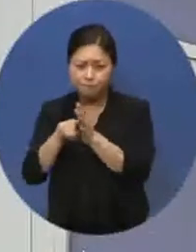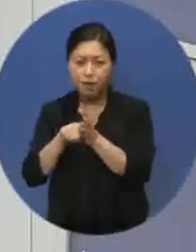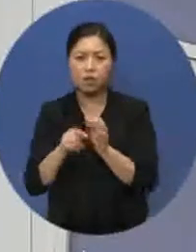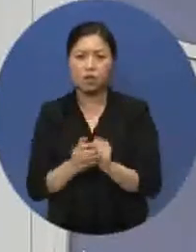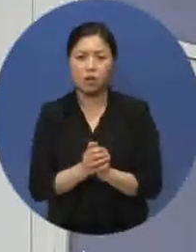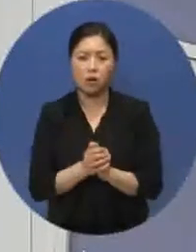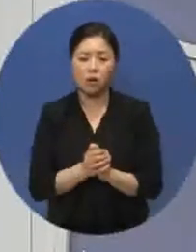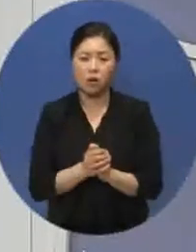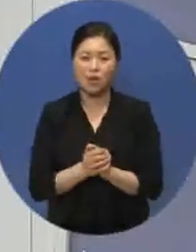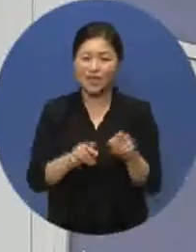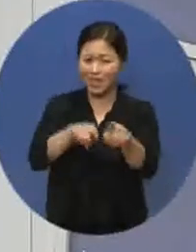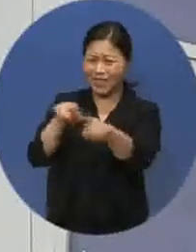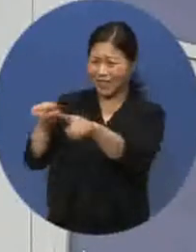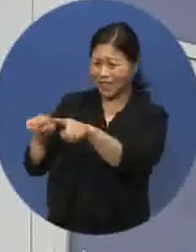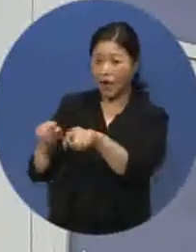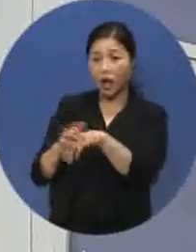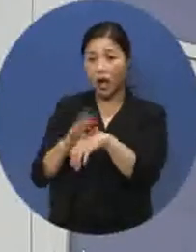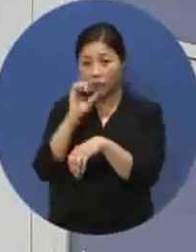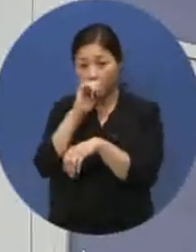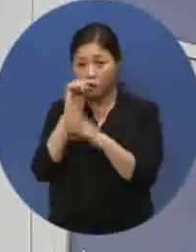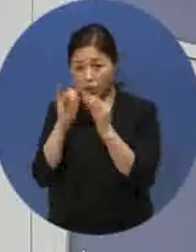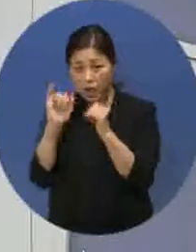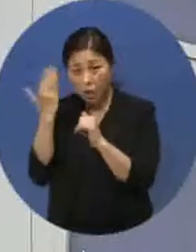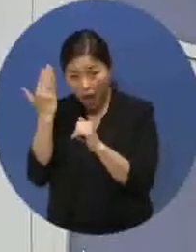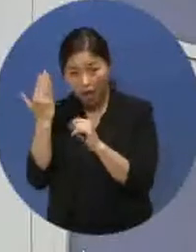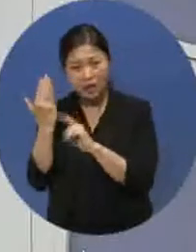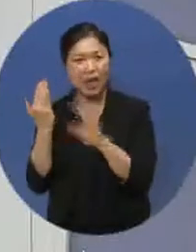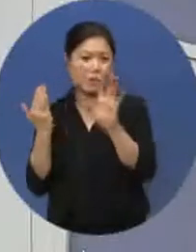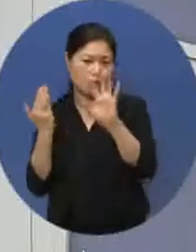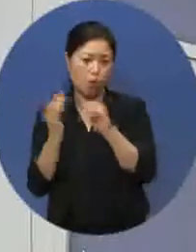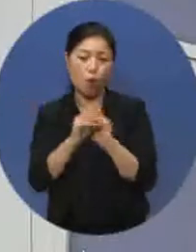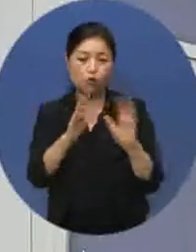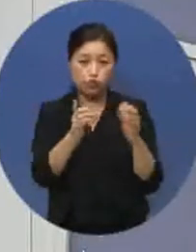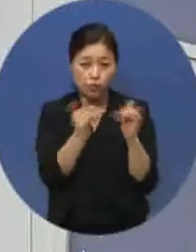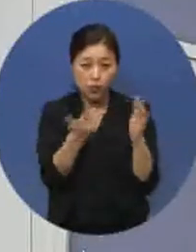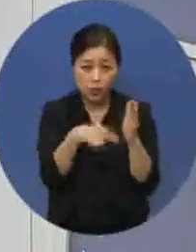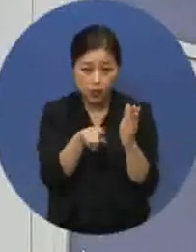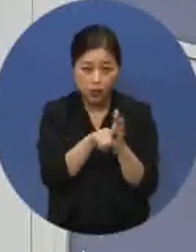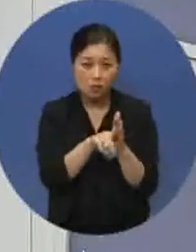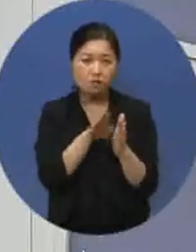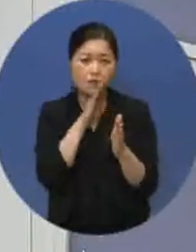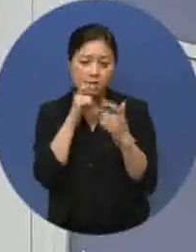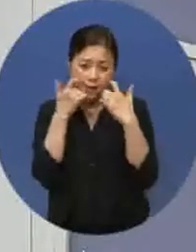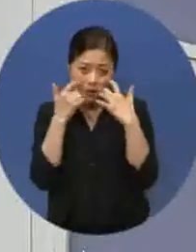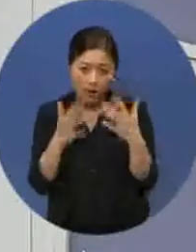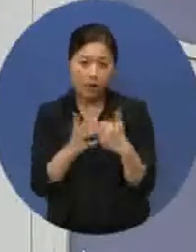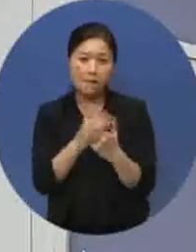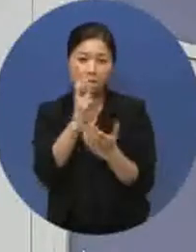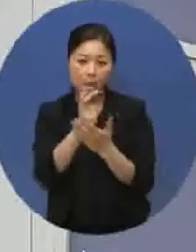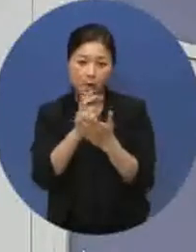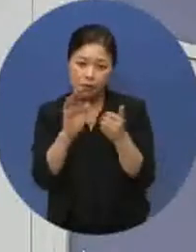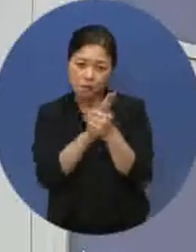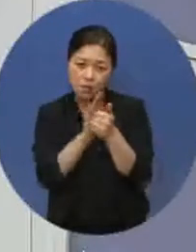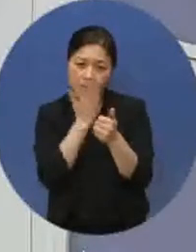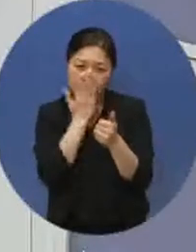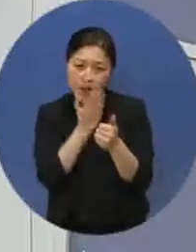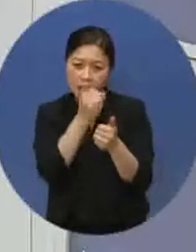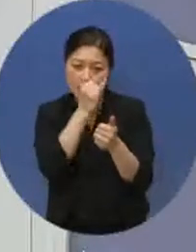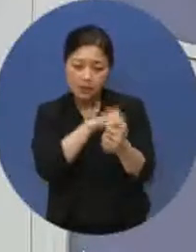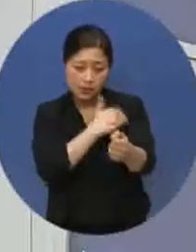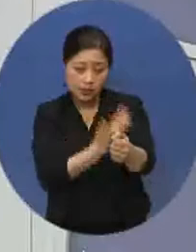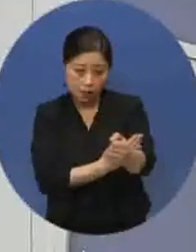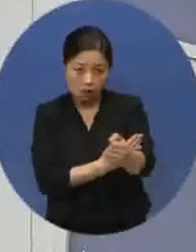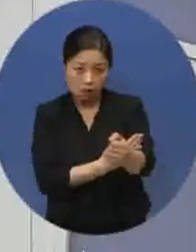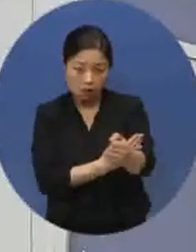그냥 너도 나도 변호사가 될 수 있는 구조보다는 국민을 위해서 정확한 법률 서비스를 제공할 수 있는